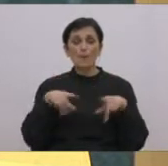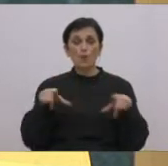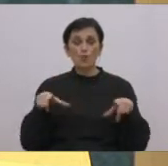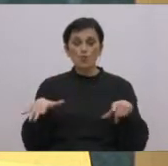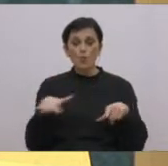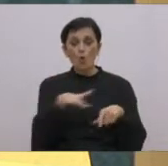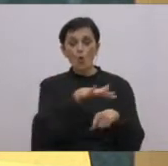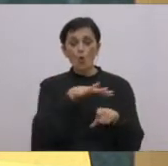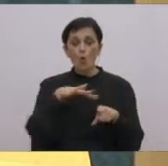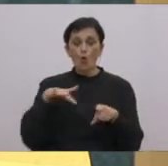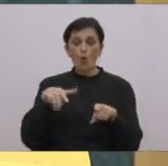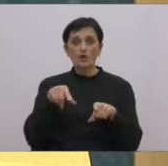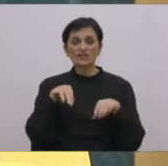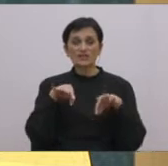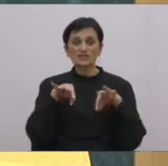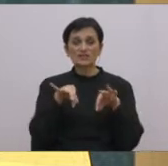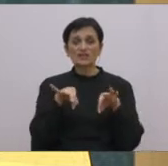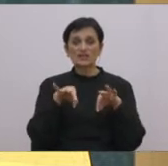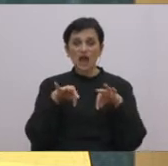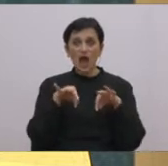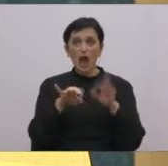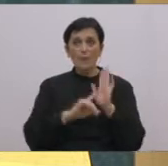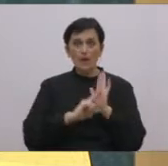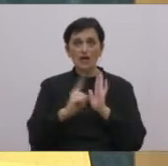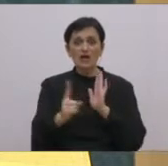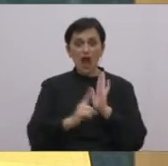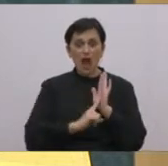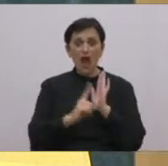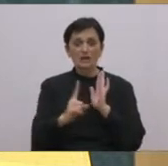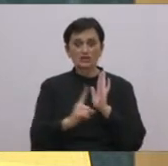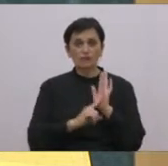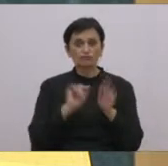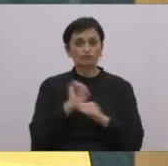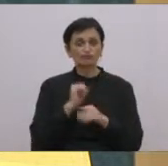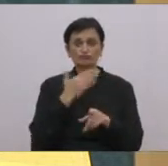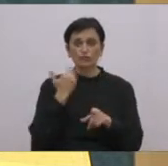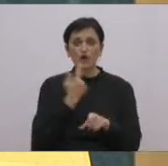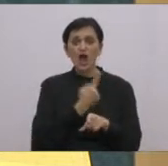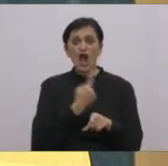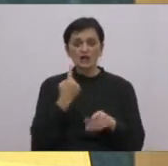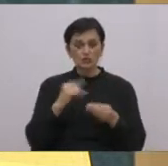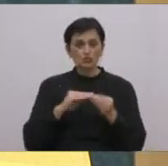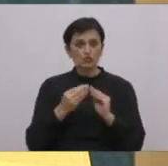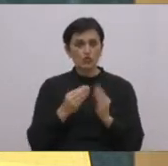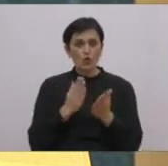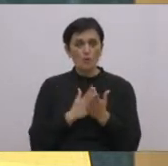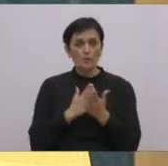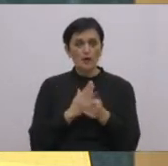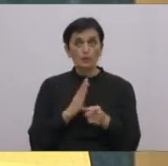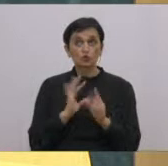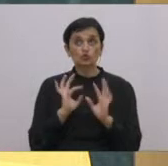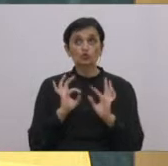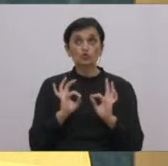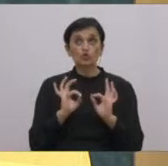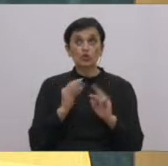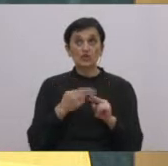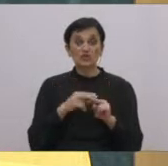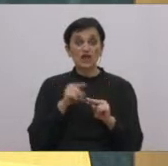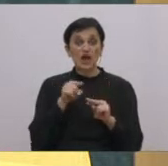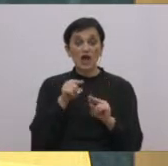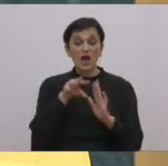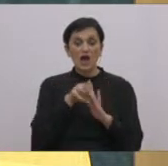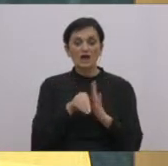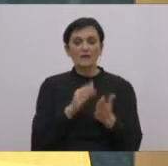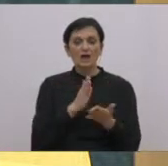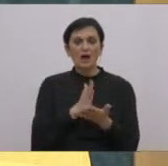khteba, transportis utkveti gadaadgileba, rats ratkvaunda, aris ert-erti gamoceva, tumtsa soret amashi aris,